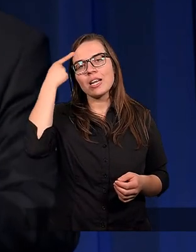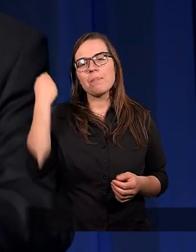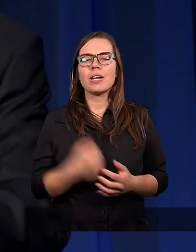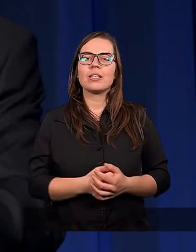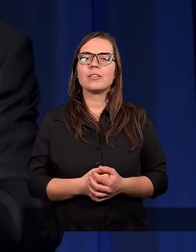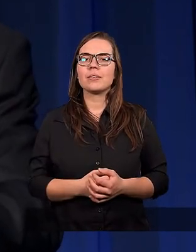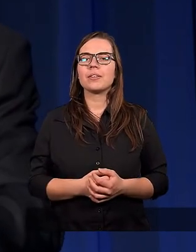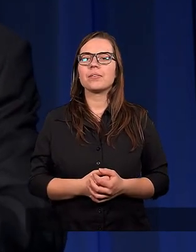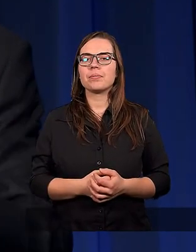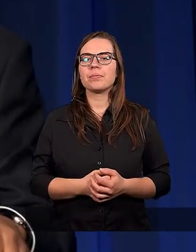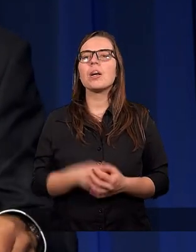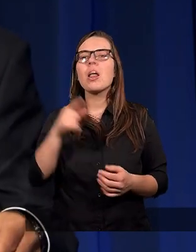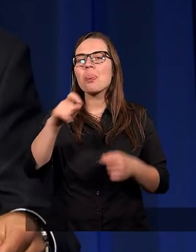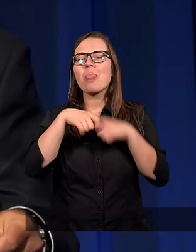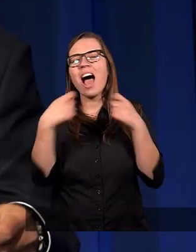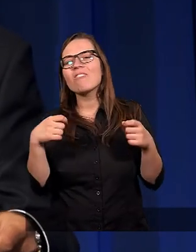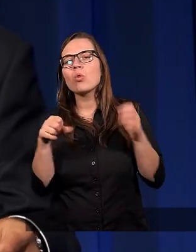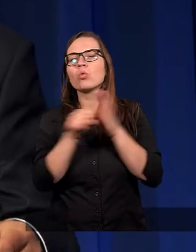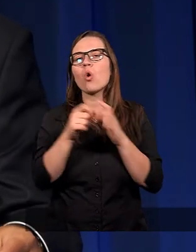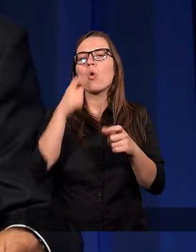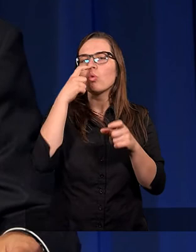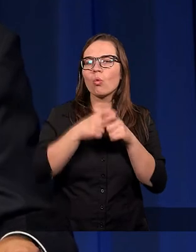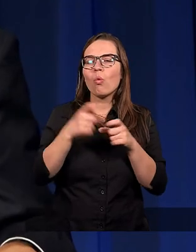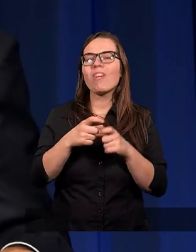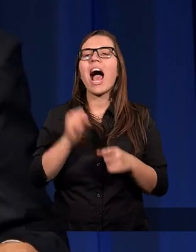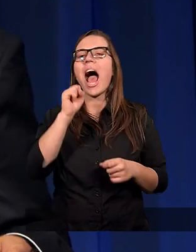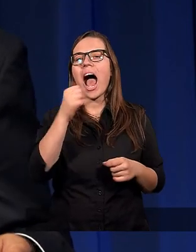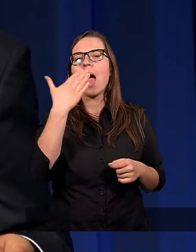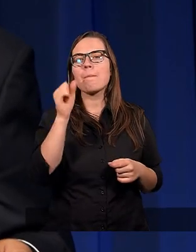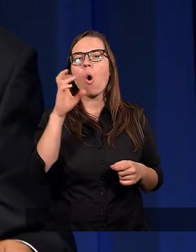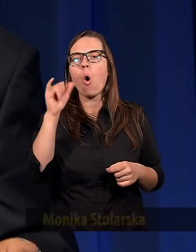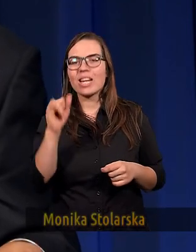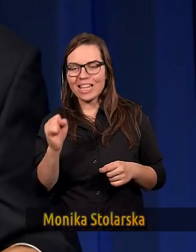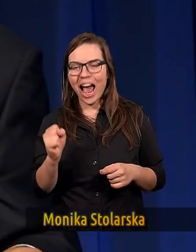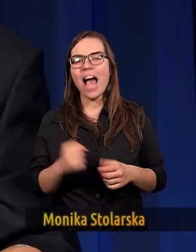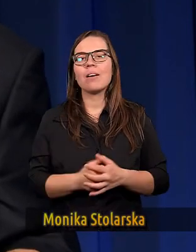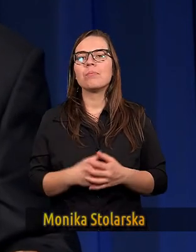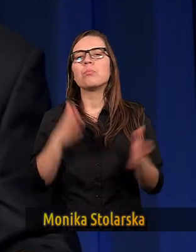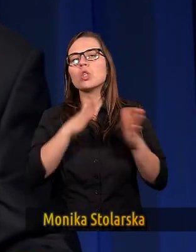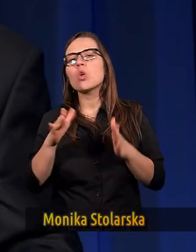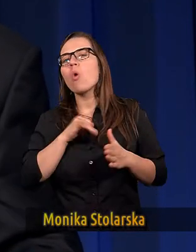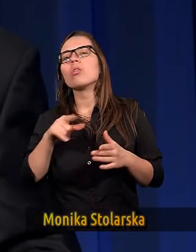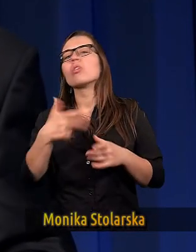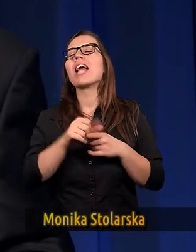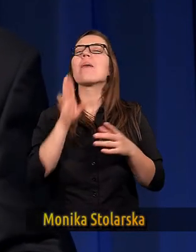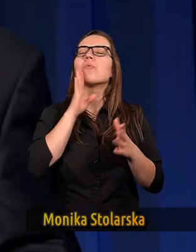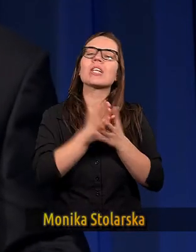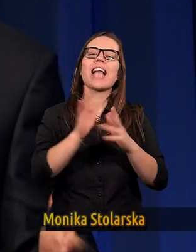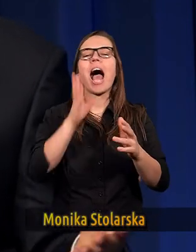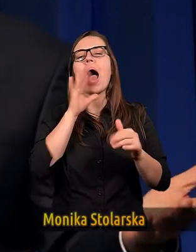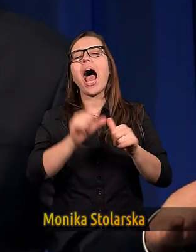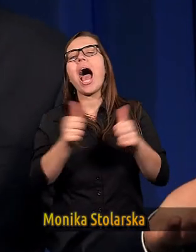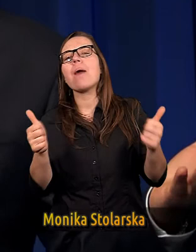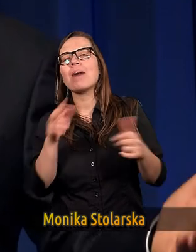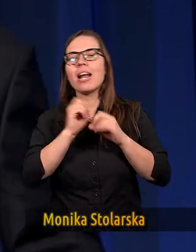Ale wiecie, kiedy ja tak nawiązuję do słów Amosa, przygotuj się. Wiecie, to nie jest tylko taki apel na zasadzie,